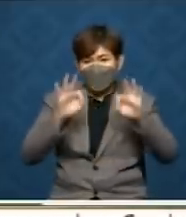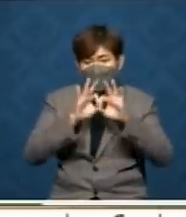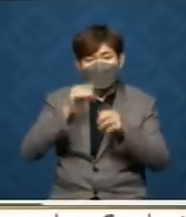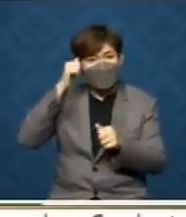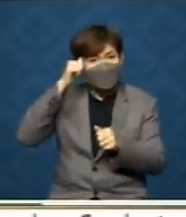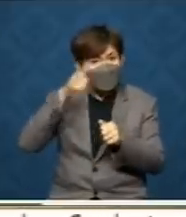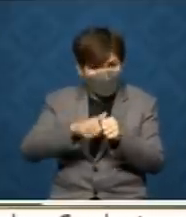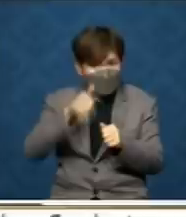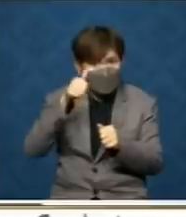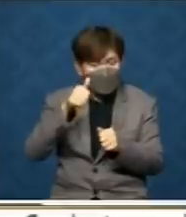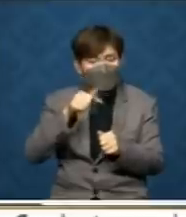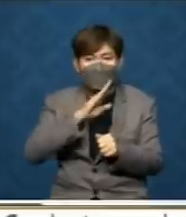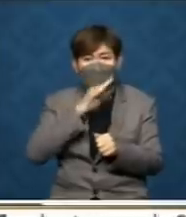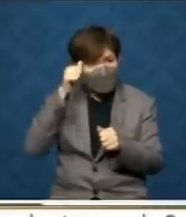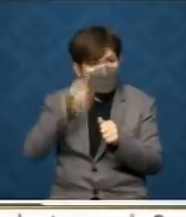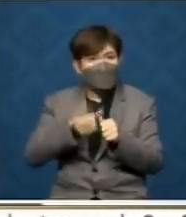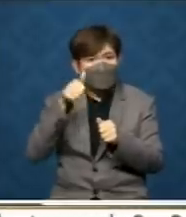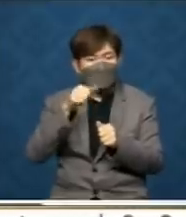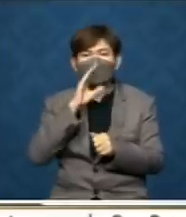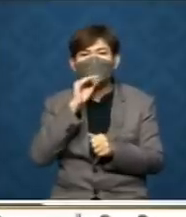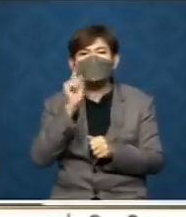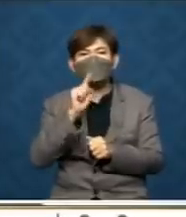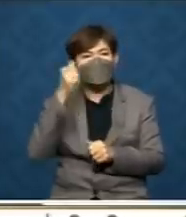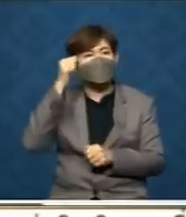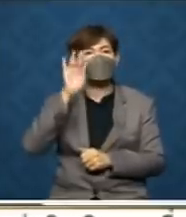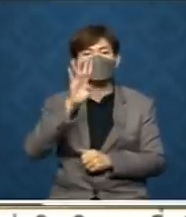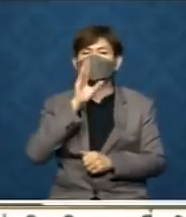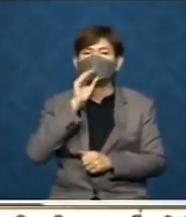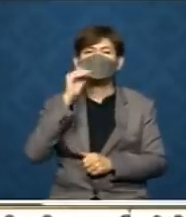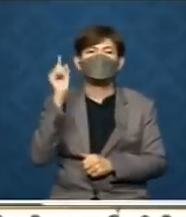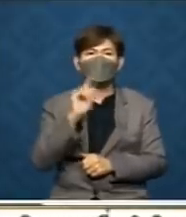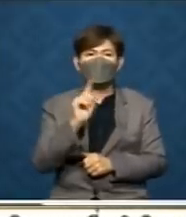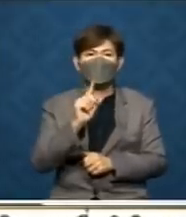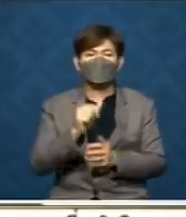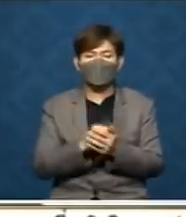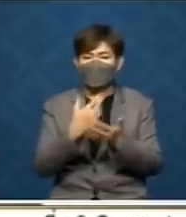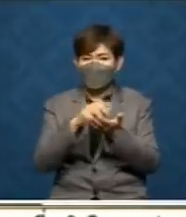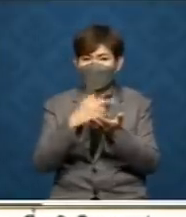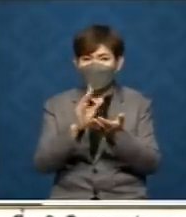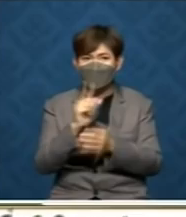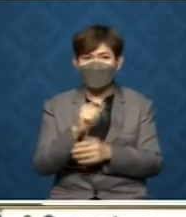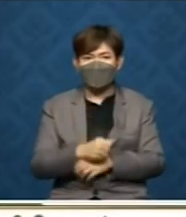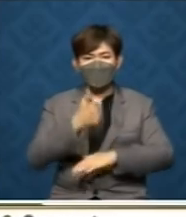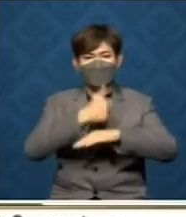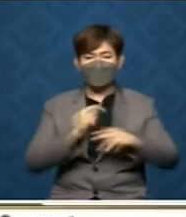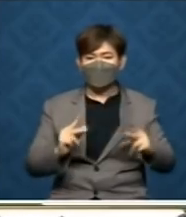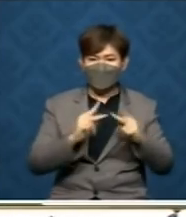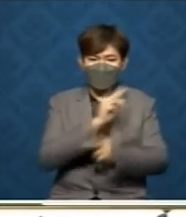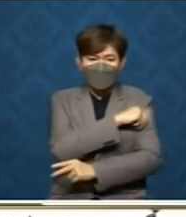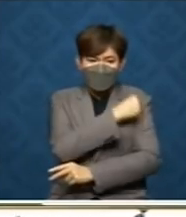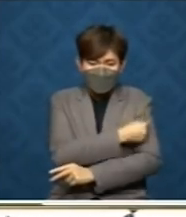จำความจำดีนะเขาก็พูดถึงกัน 4วันนั้นกระดานครับเท่าไหร่เลี้ยงมาท่านอนุทินกับท่านประยุทธ์นี่